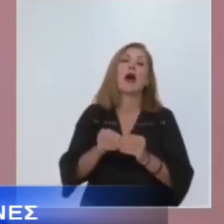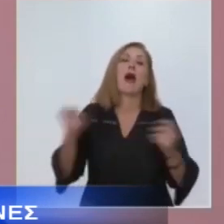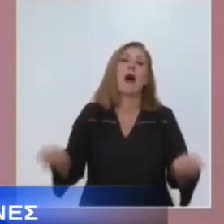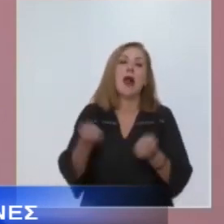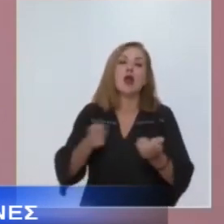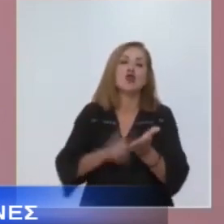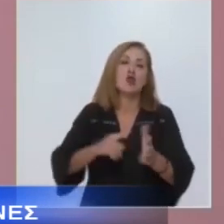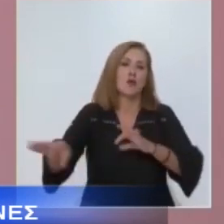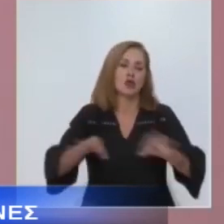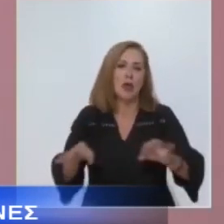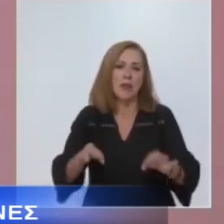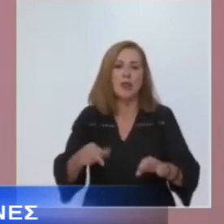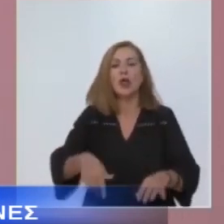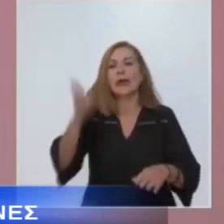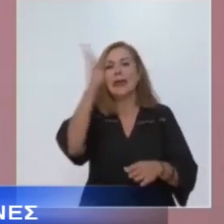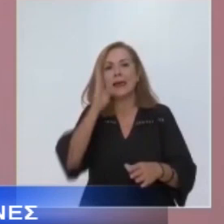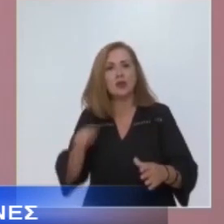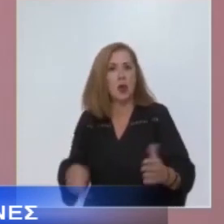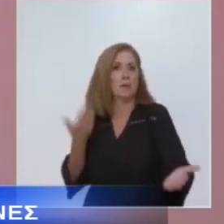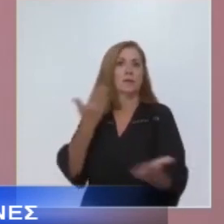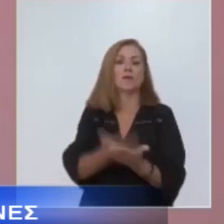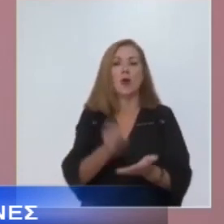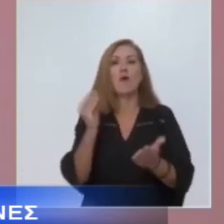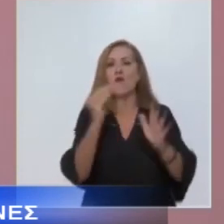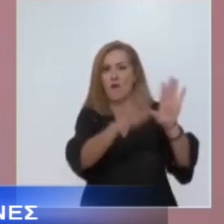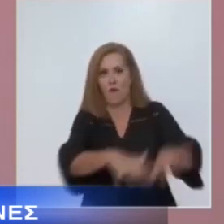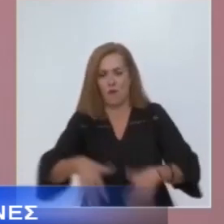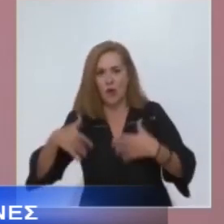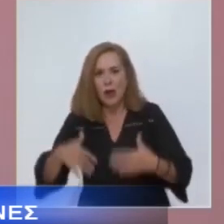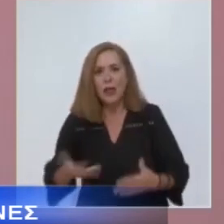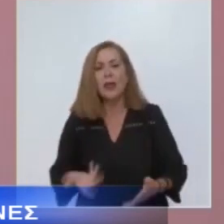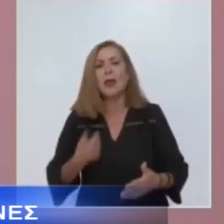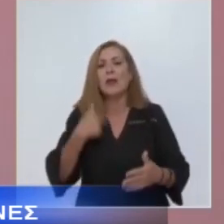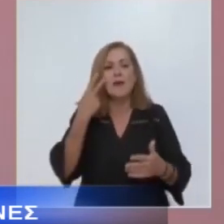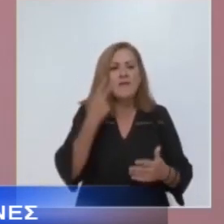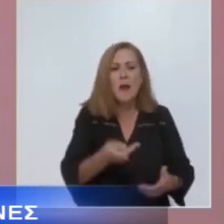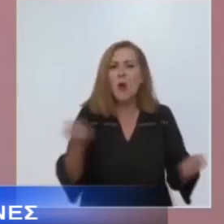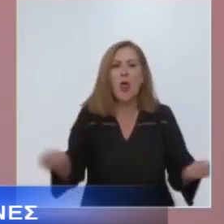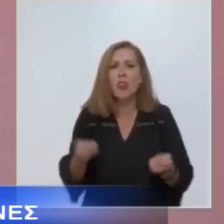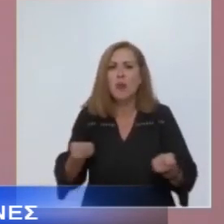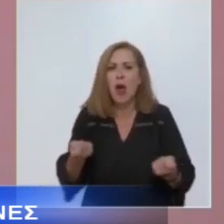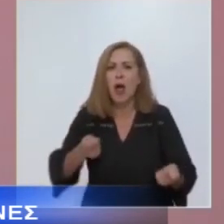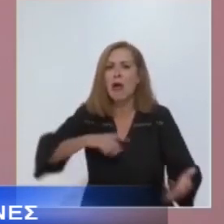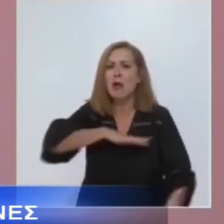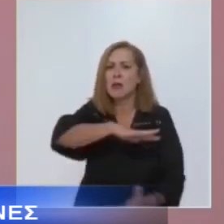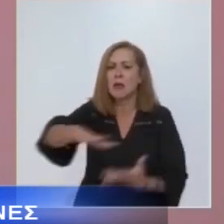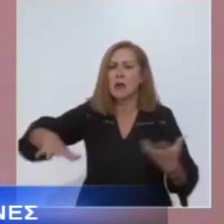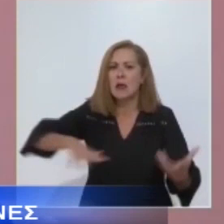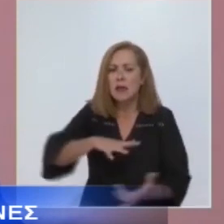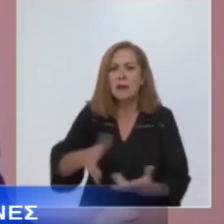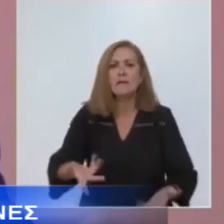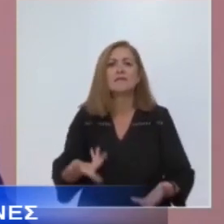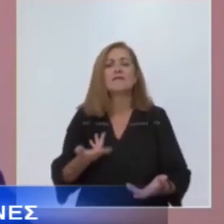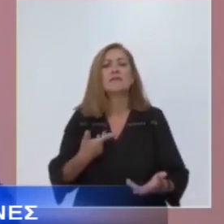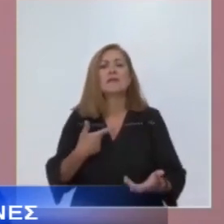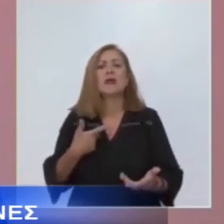Μέσα σε συνθήκες κρίσης κατατίθεται στη Βουλή με έναν και μόνο στόχο: την πλήρη απορρίθμιση της εργασίας και να ολοκληρώσει ως οδοστρωτήρας το